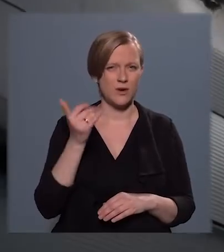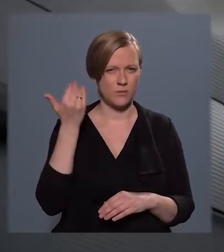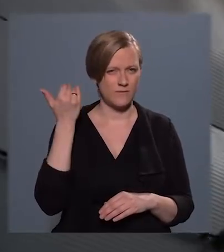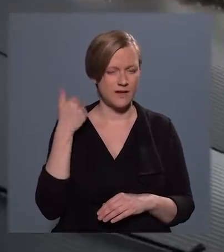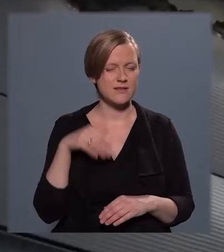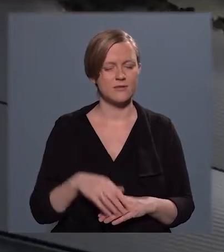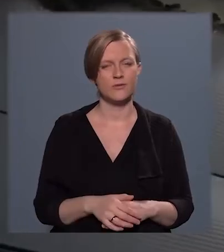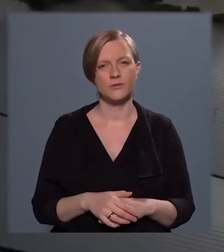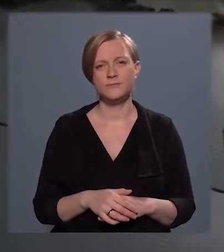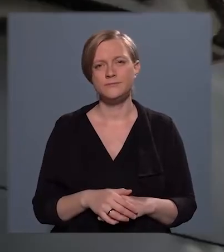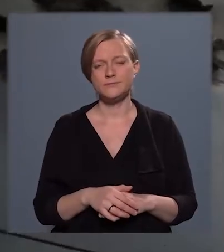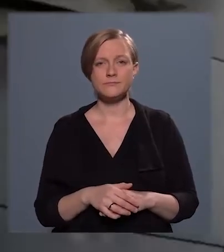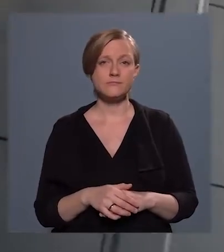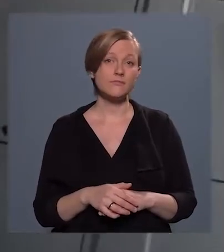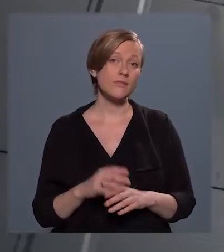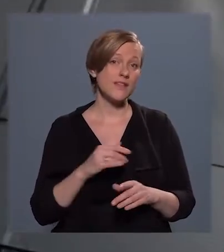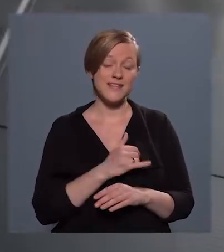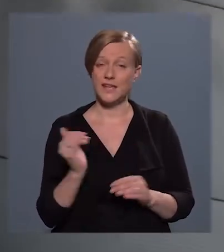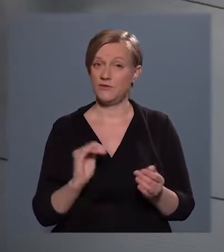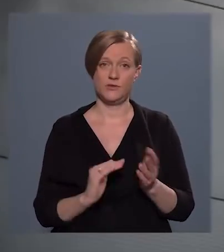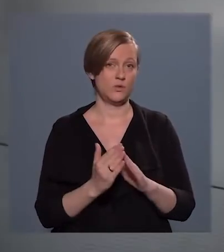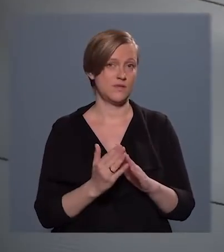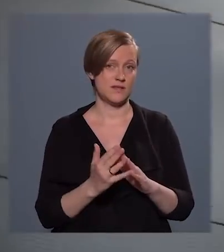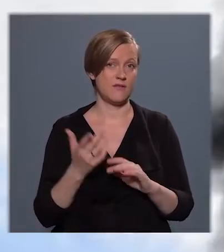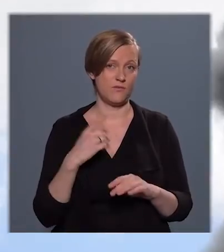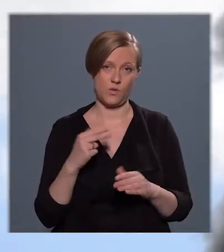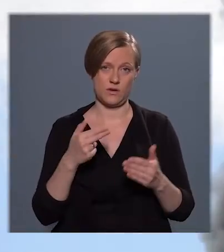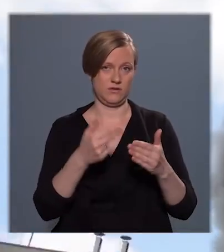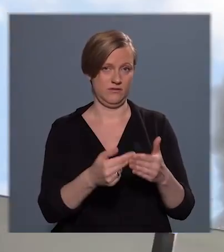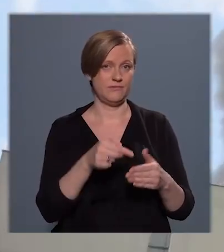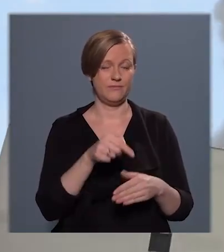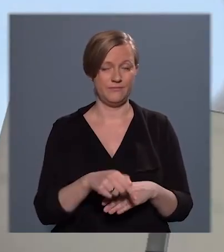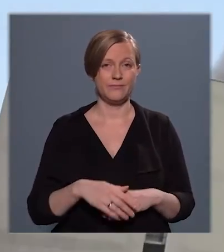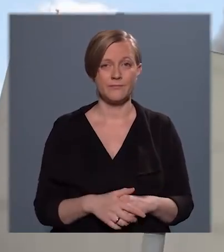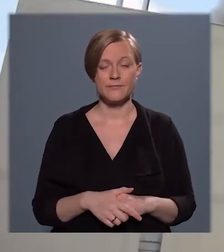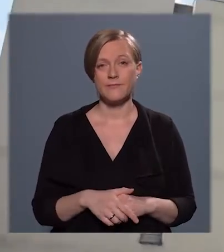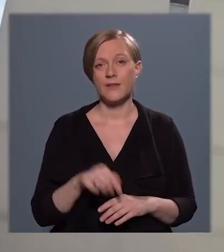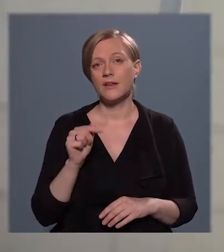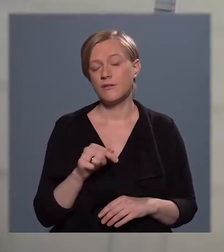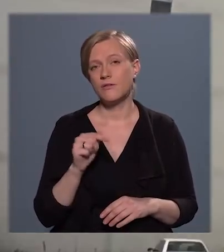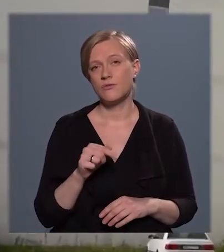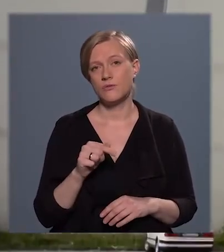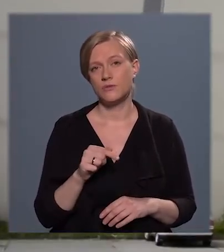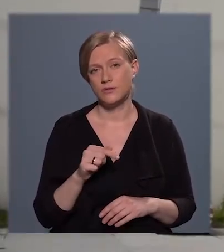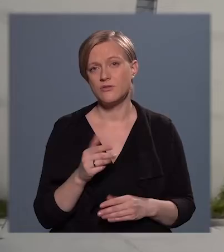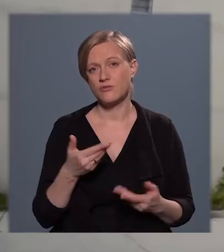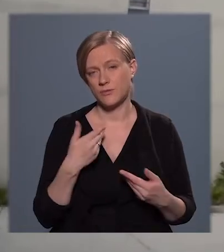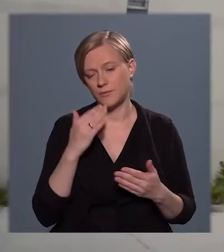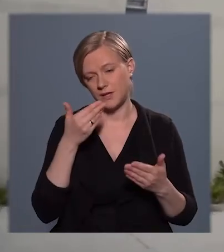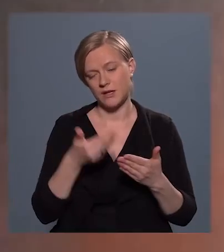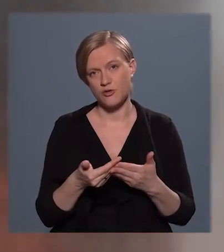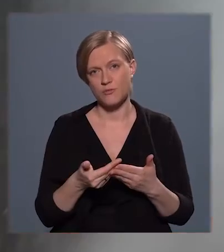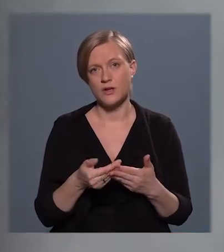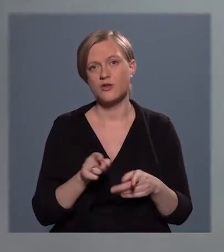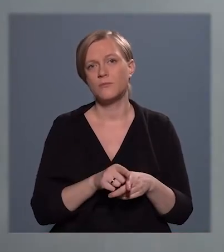ezelőtt volt, ami az év tüzének lett minősítve. és ott is kaptam egy elismerést, mint